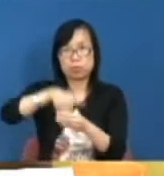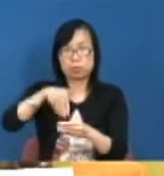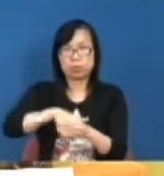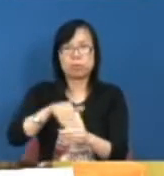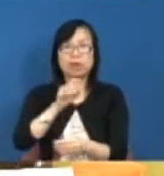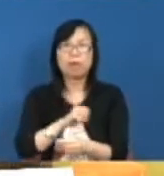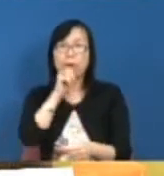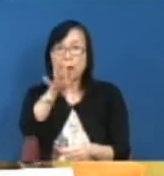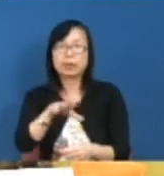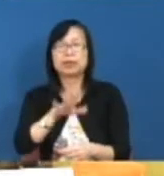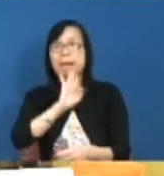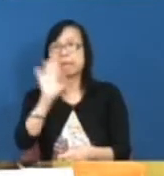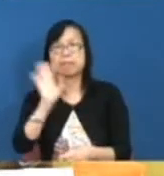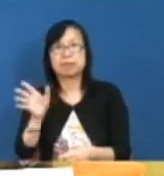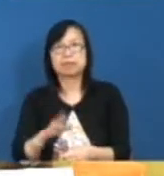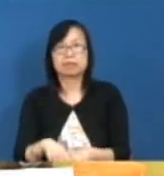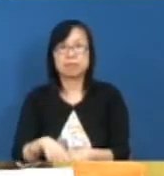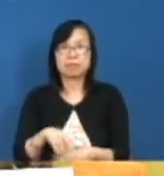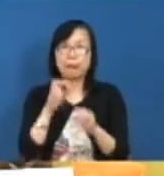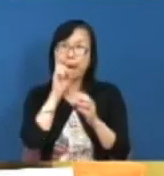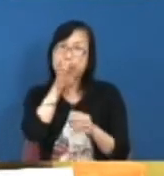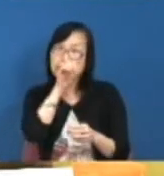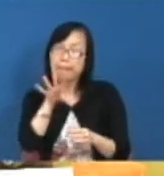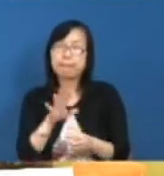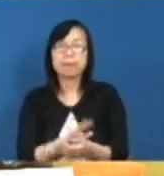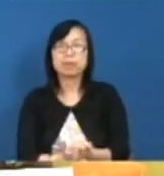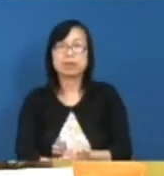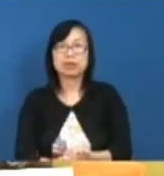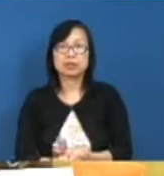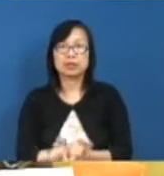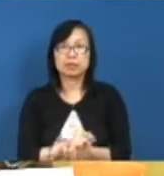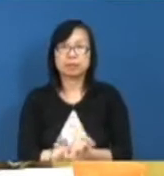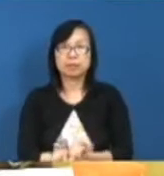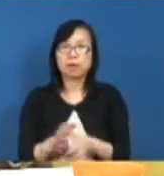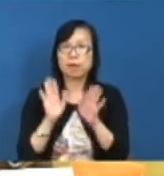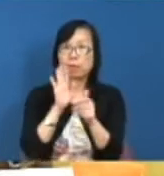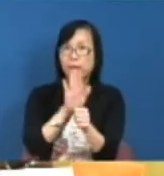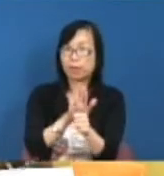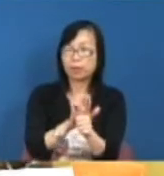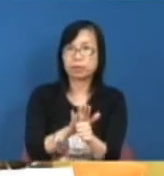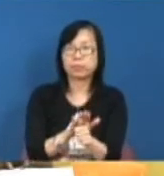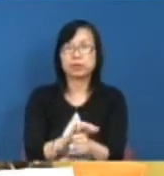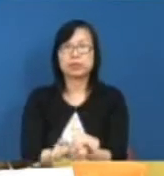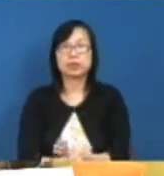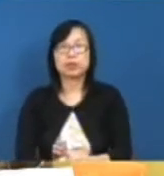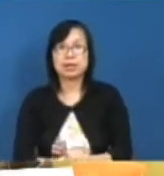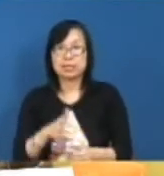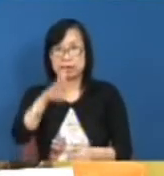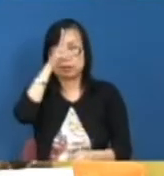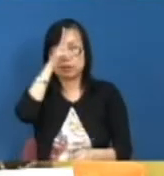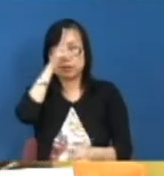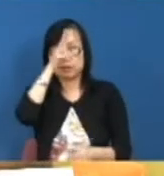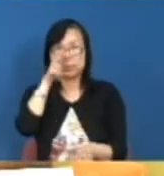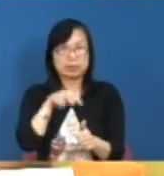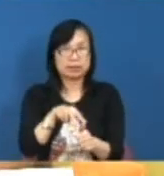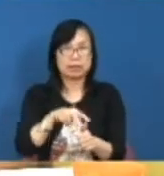諮詢，呢班保皇黨有附和佢用呢一種咁嘅即係政治暴力剝